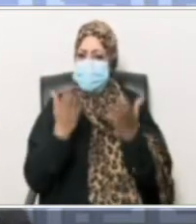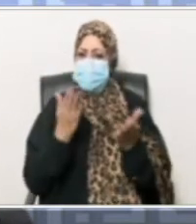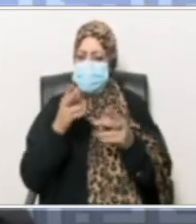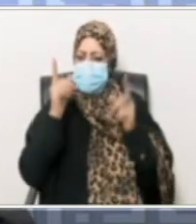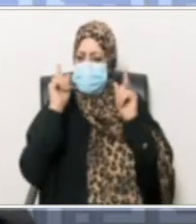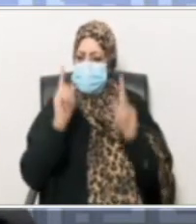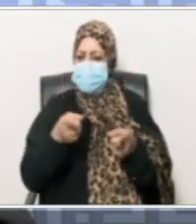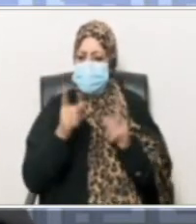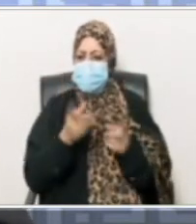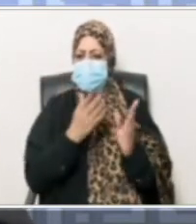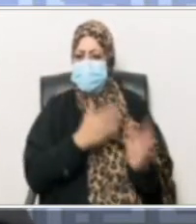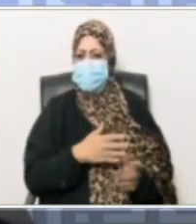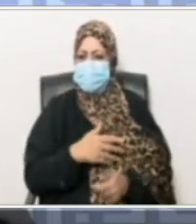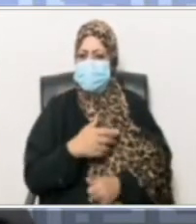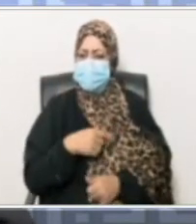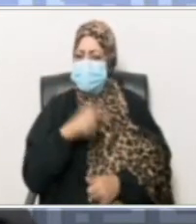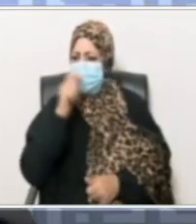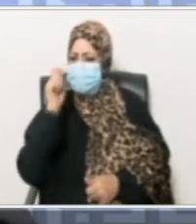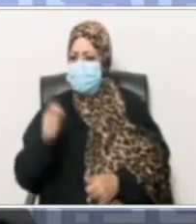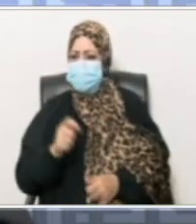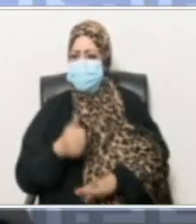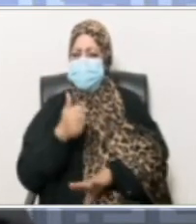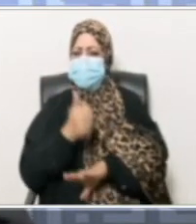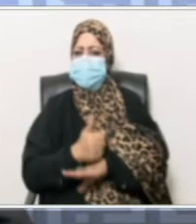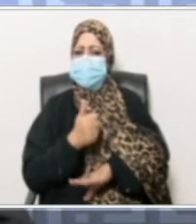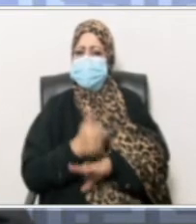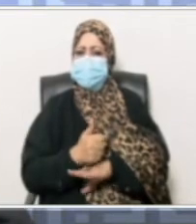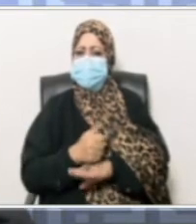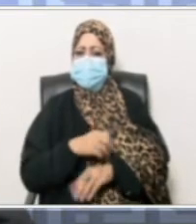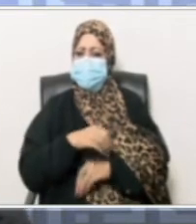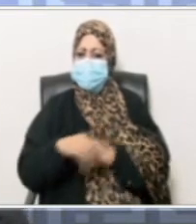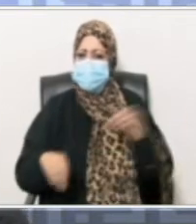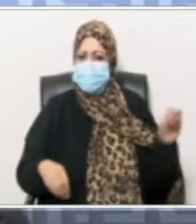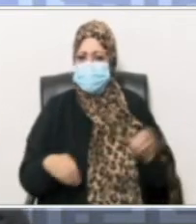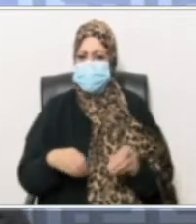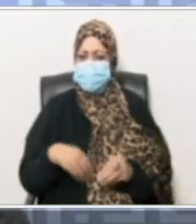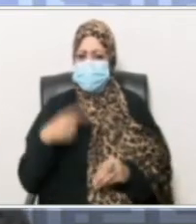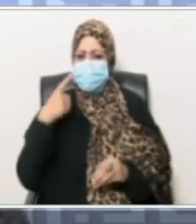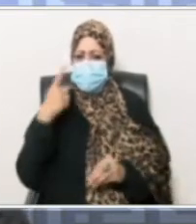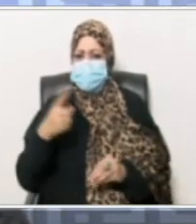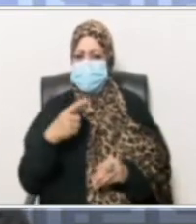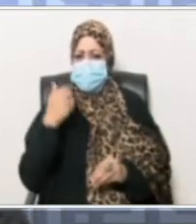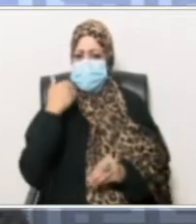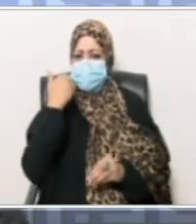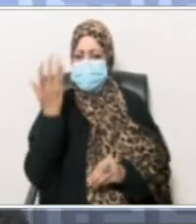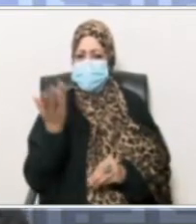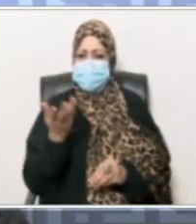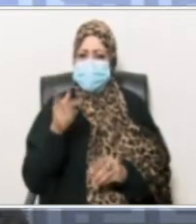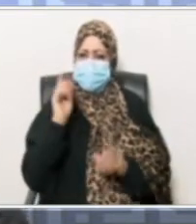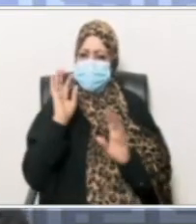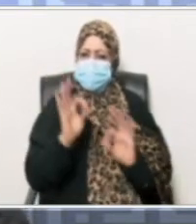يزني مباشرة على الشاشة نصف ساعة ويأمر بطاعته؟